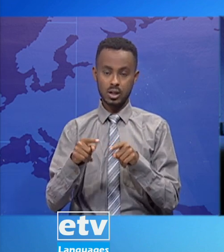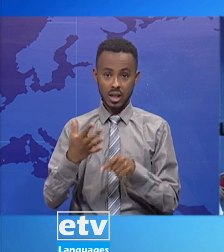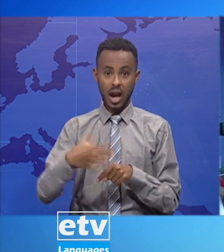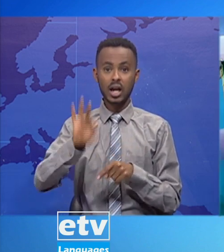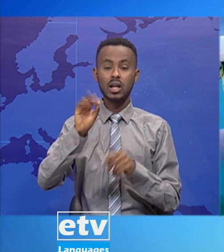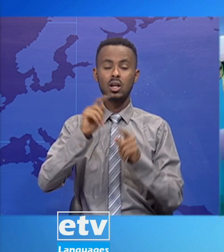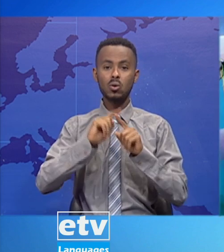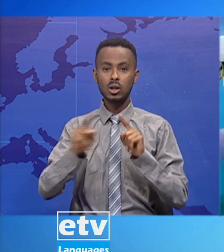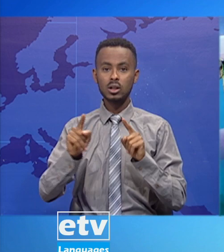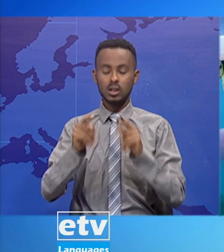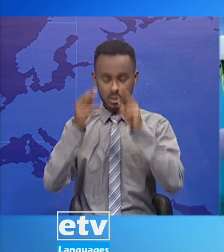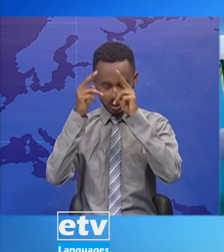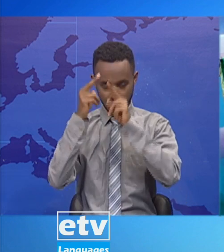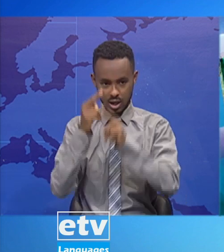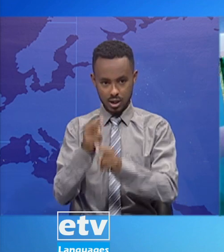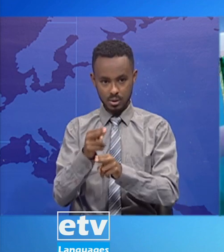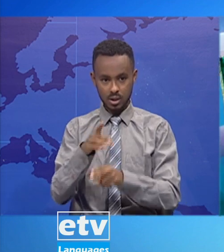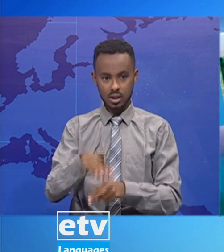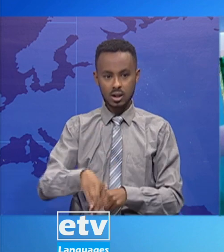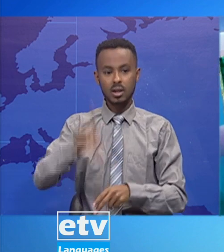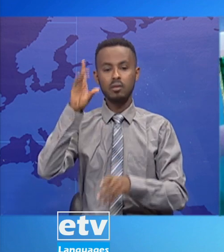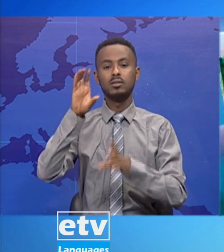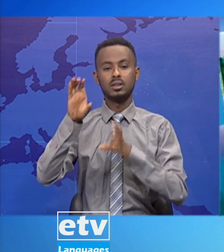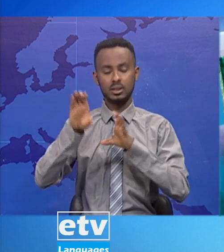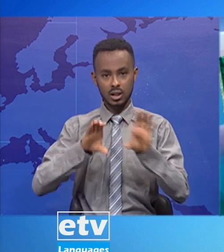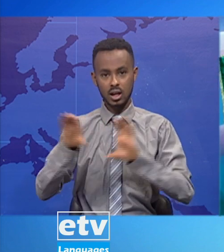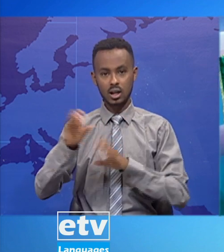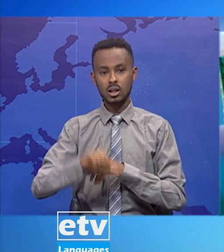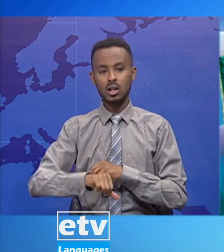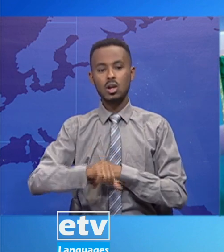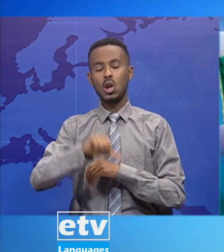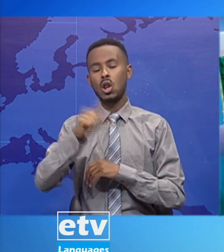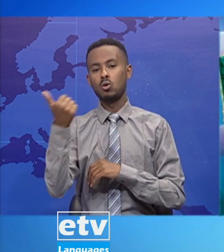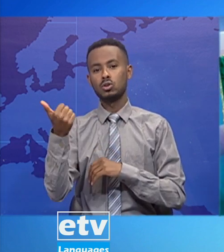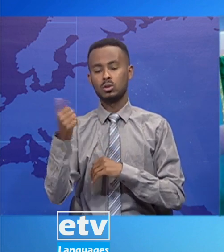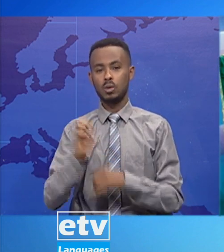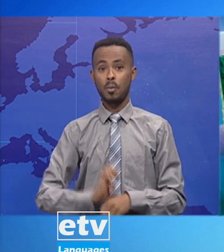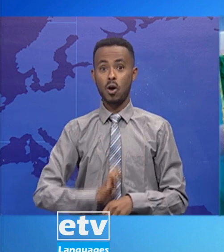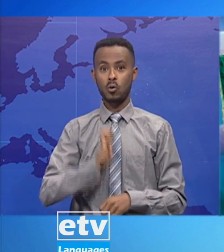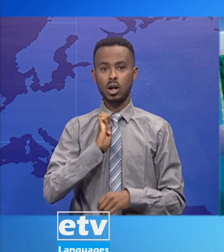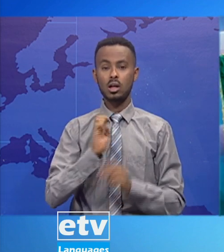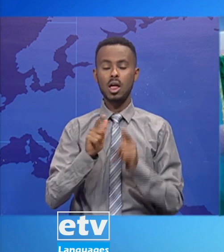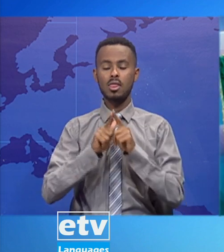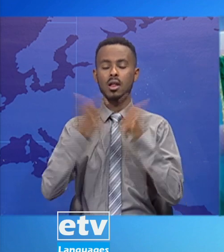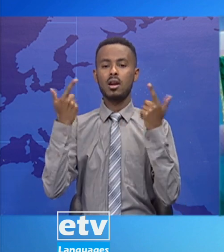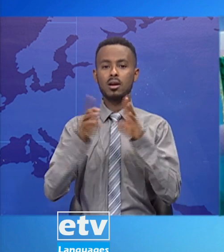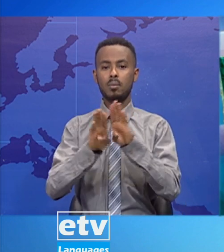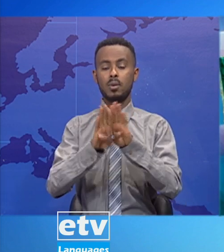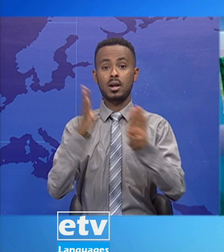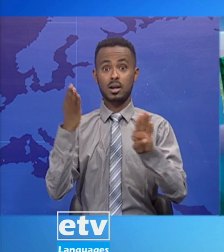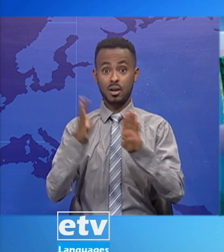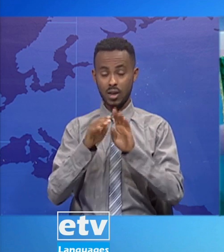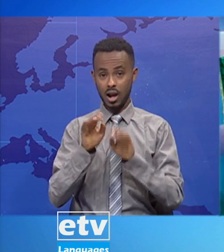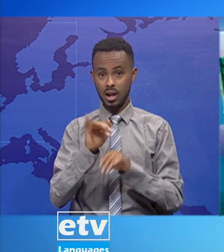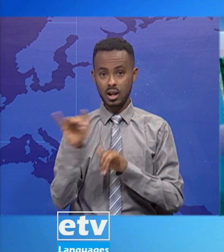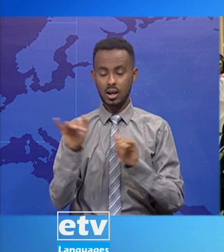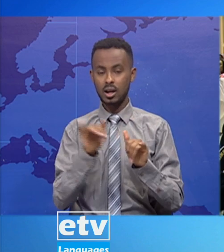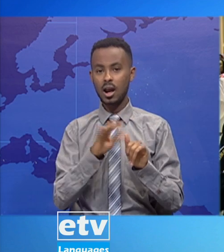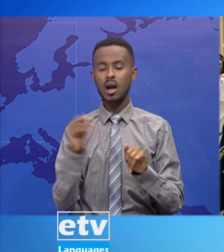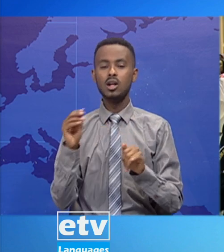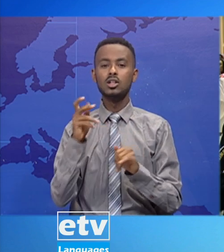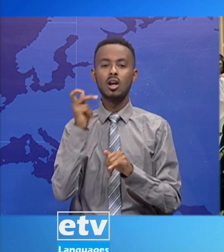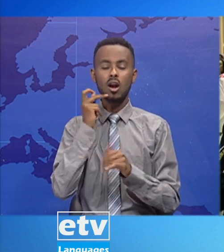ያገኘነውን ግን ስናከብር፣ ከፍ ስናደርግ ሌሎችንም ለማፍራት ትልቅ በር ይከፍታልና